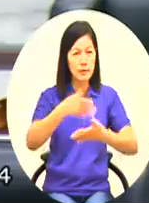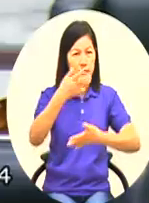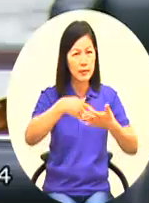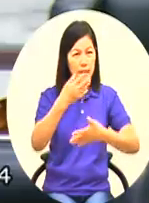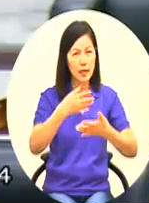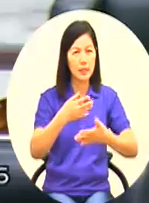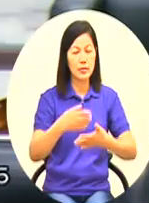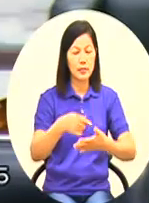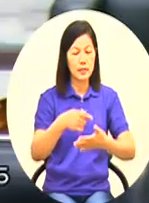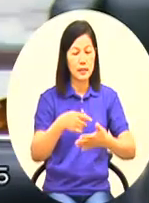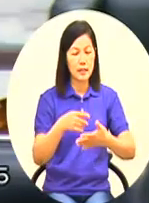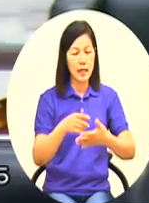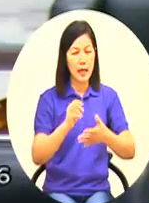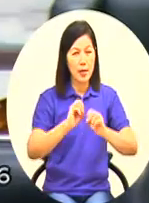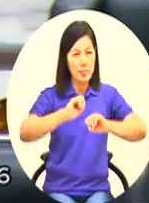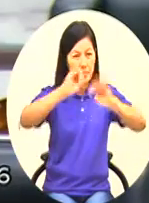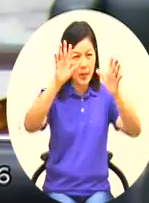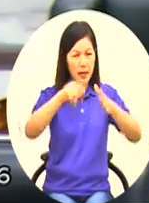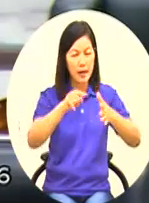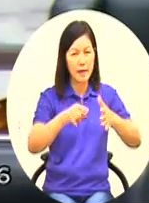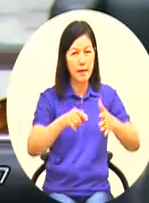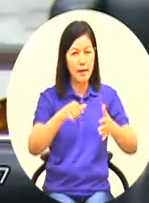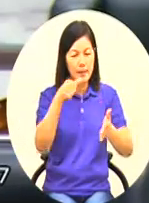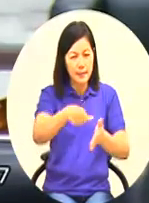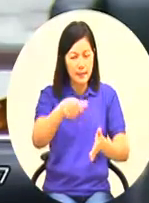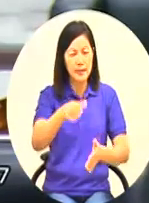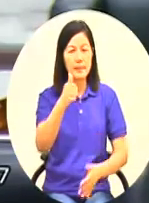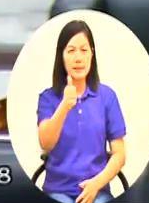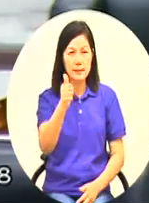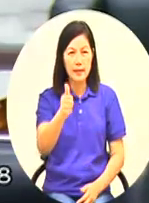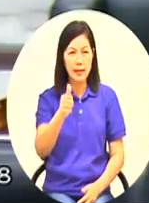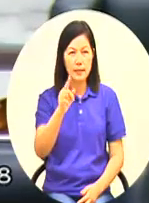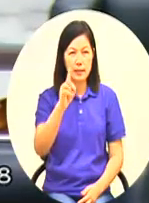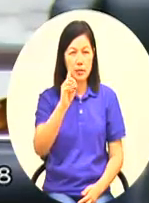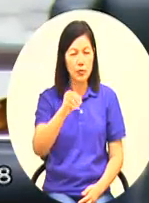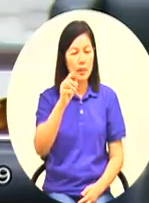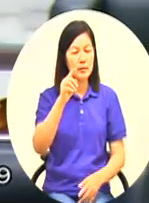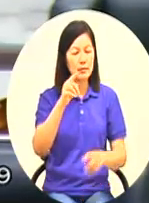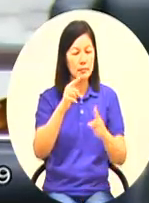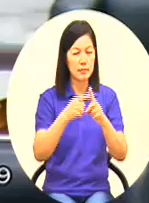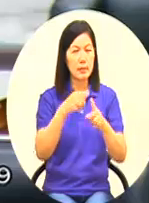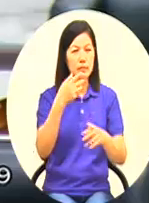的按赞了那可是有